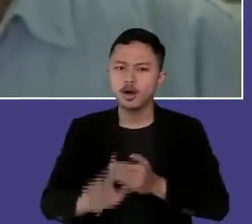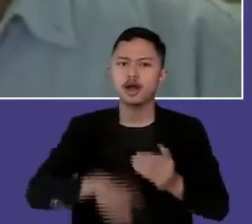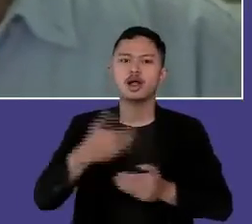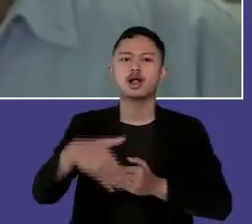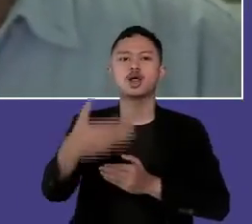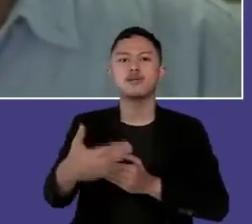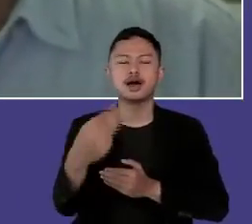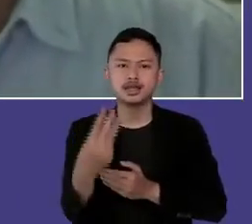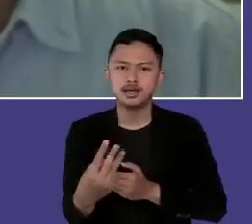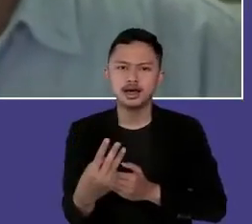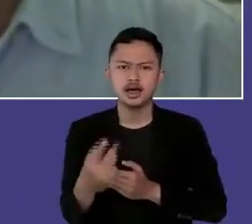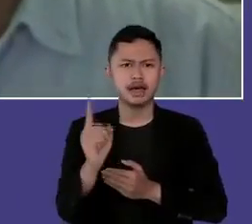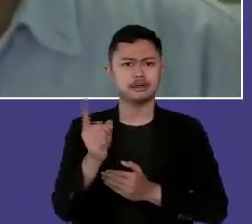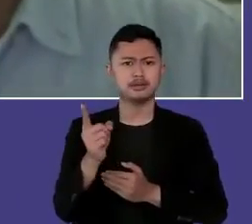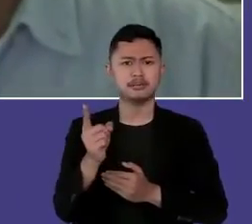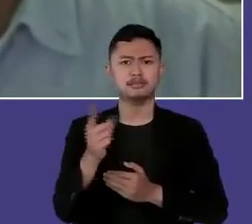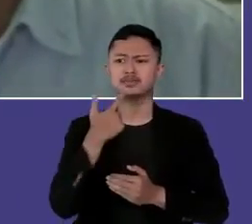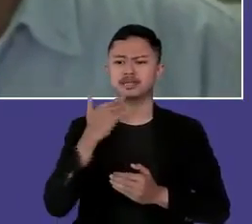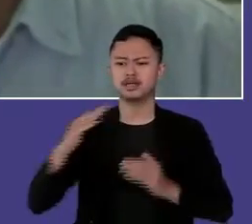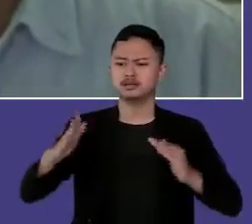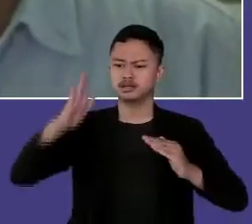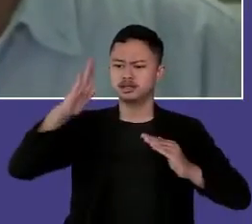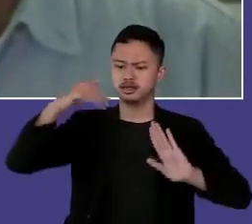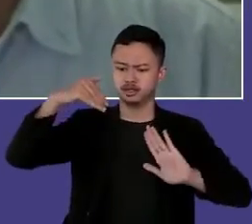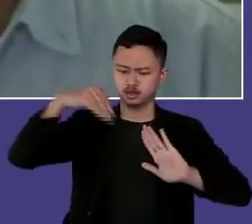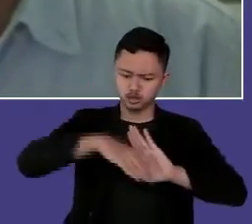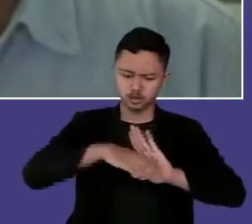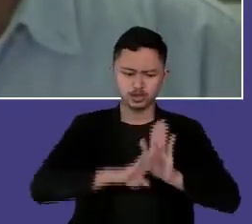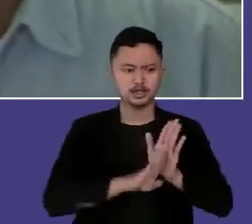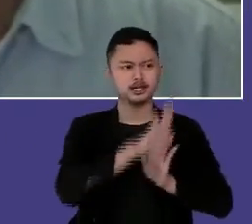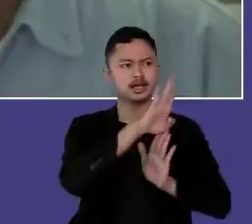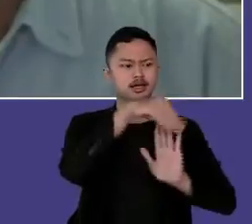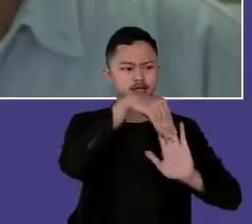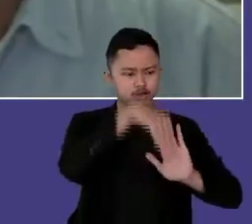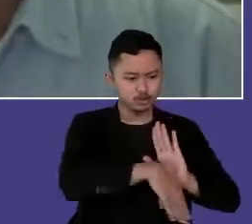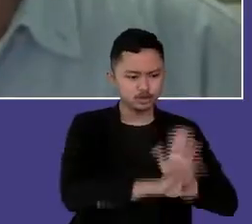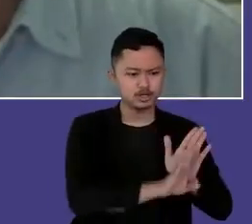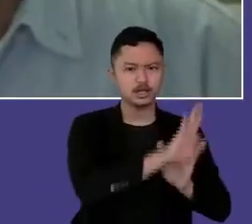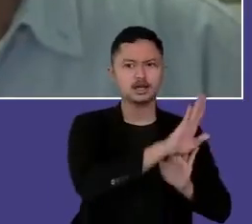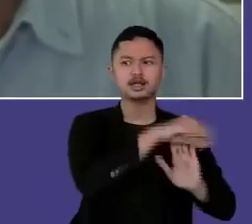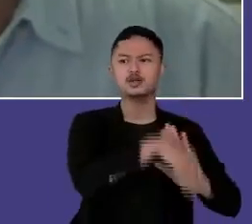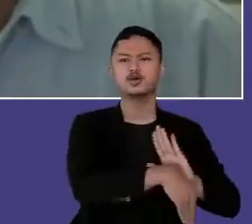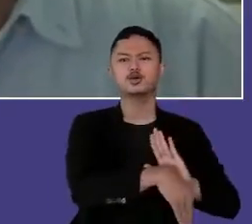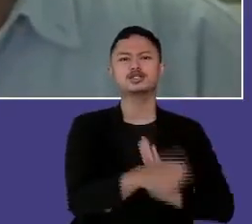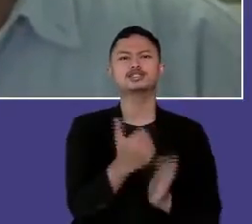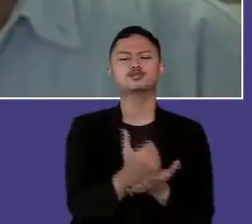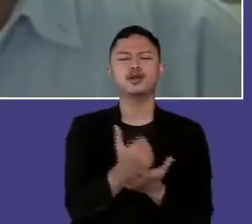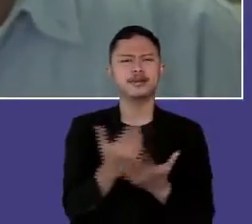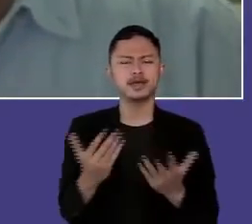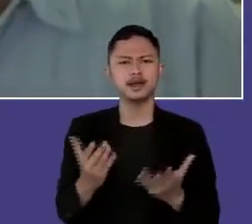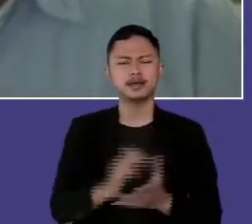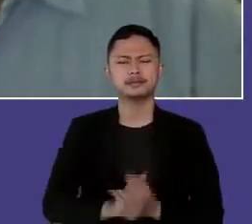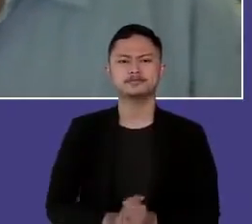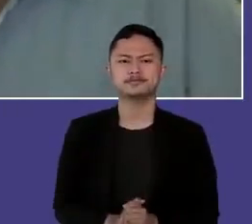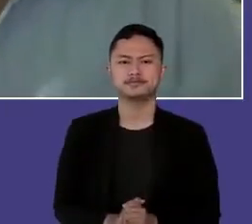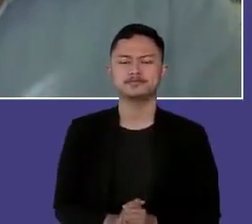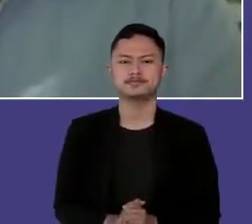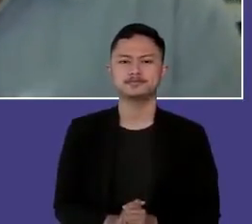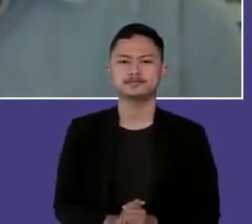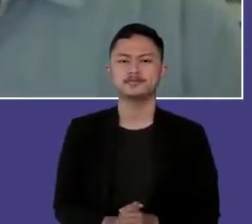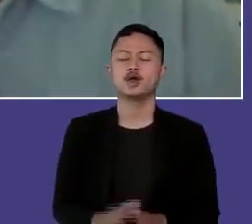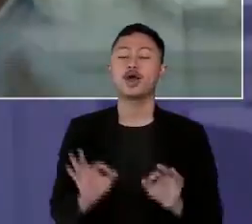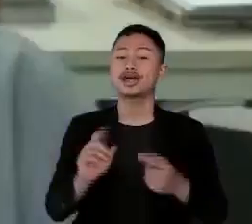nanti ada masanya penularan rendah tapi kemudian berlanjut dengan masa pun laron yang tinggi seperti itu Prof Bagaimana Prof mia1